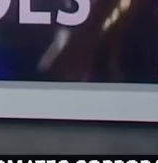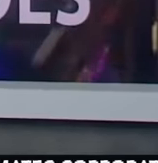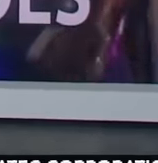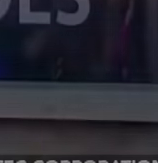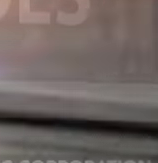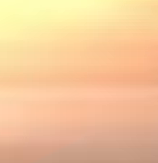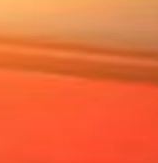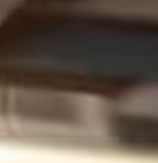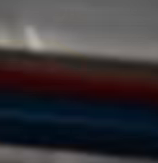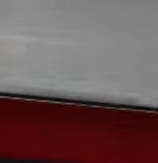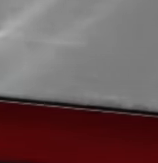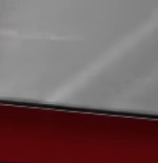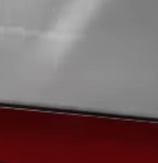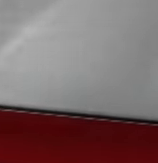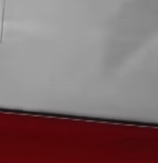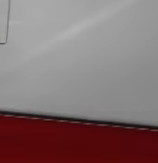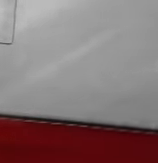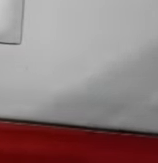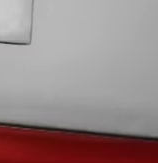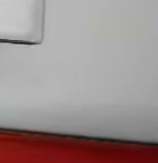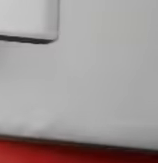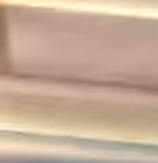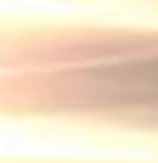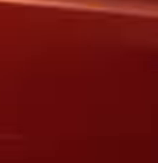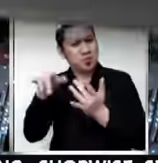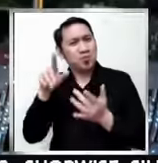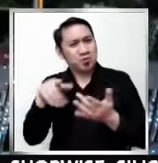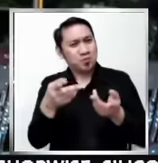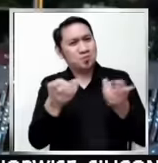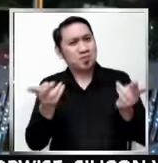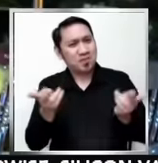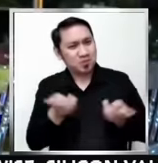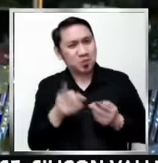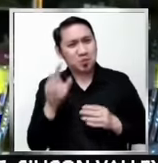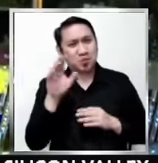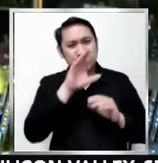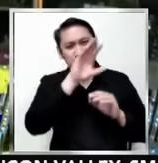live si Oscar Oida. Oscar?